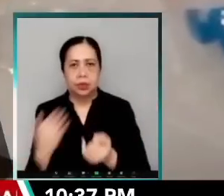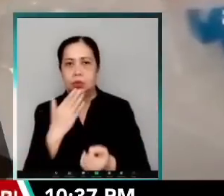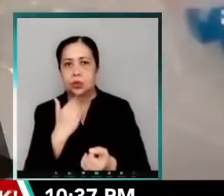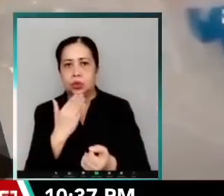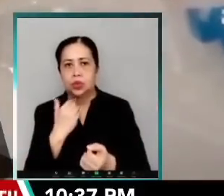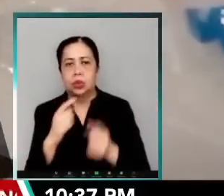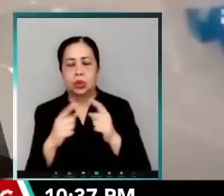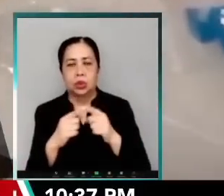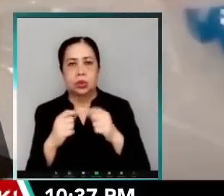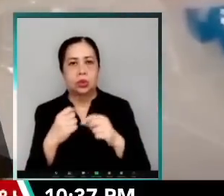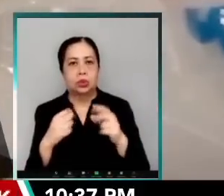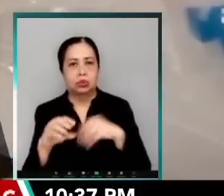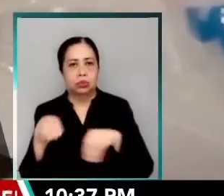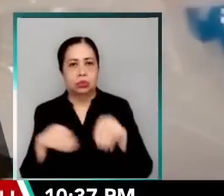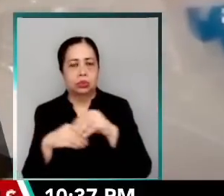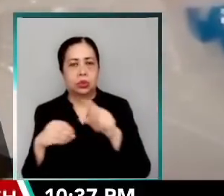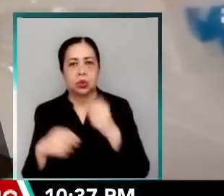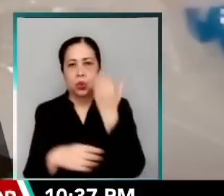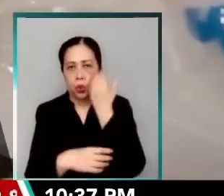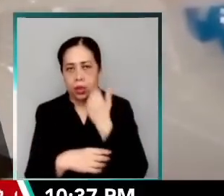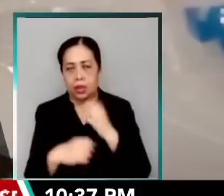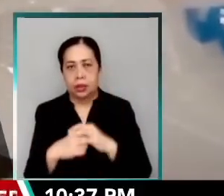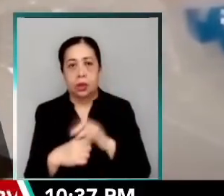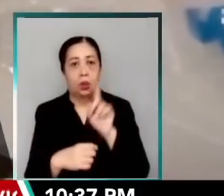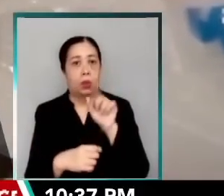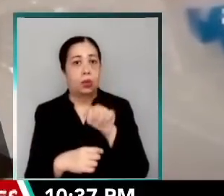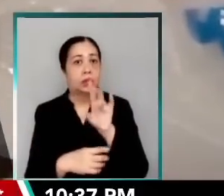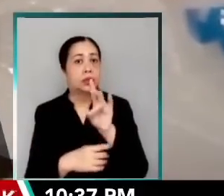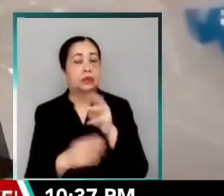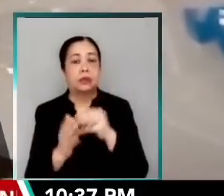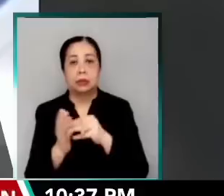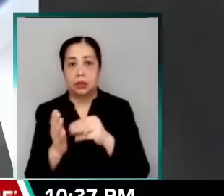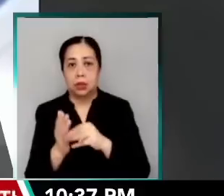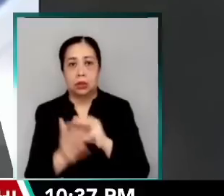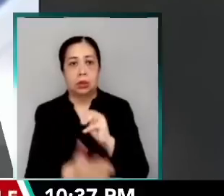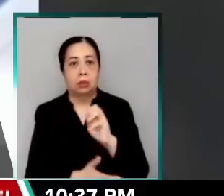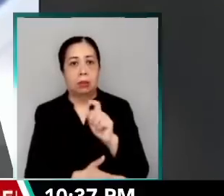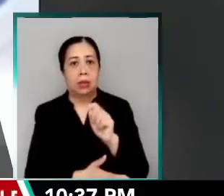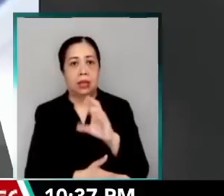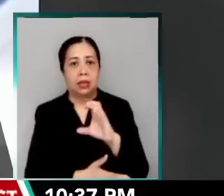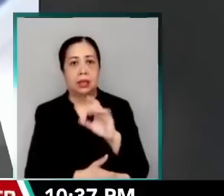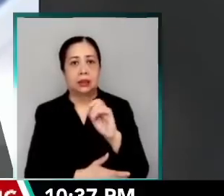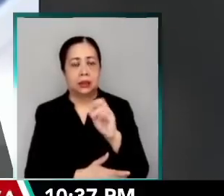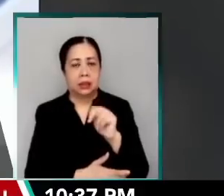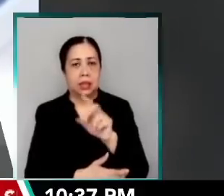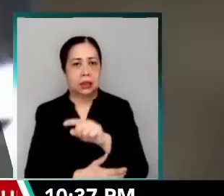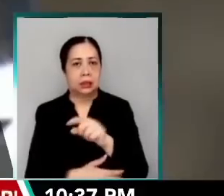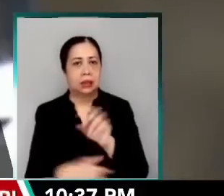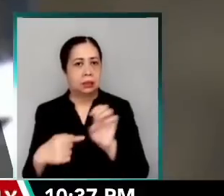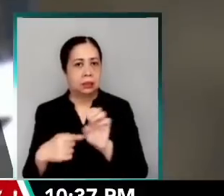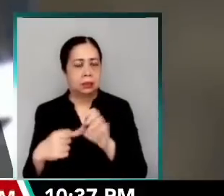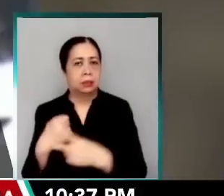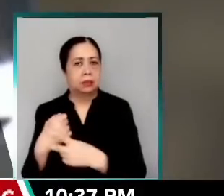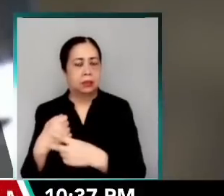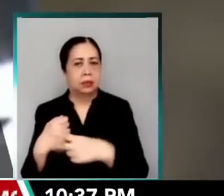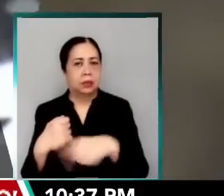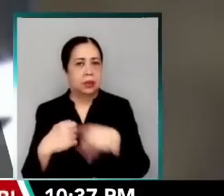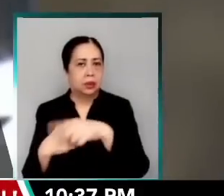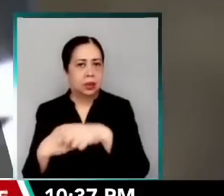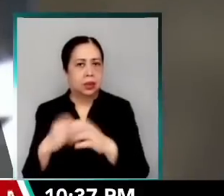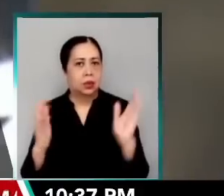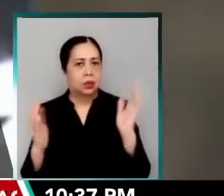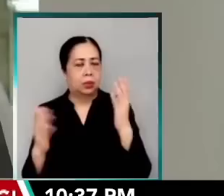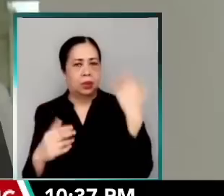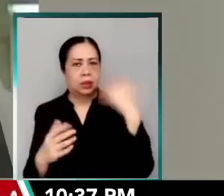mapunan ang kakulangan. Nasa 1.7 million metric tons na lang daw ng asukal ang napoproduce ng bansa kumpara sa demand